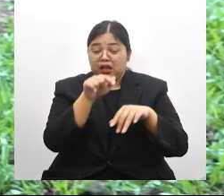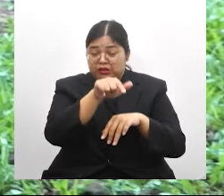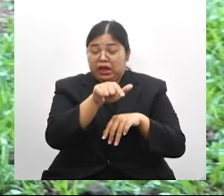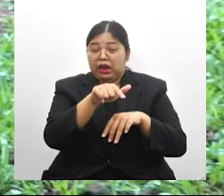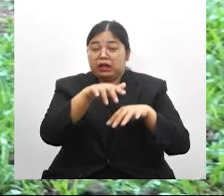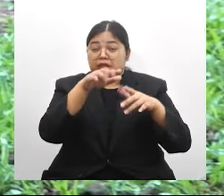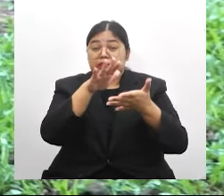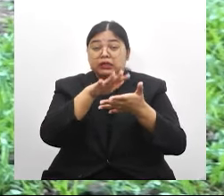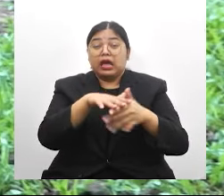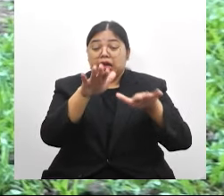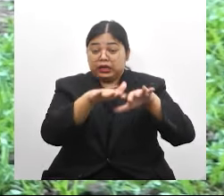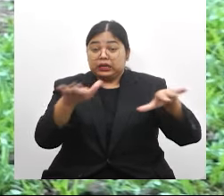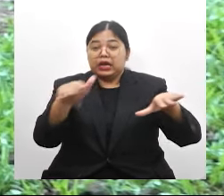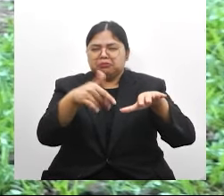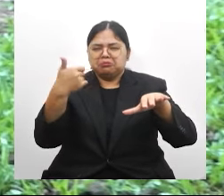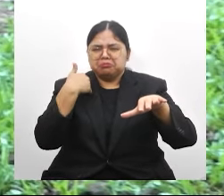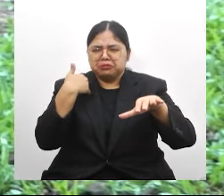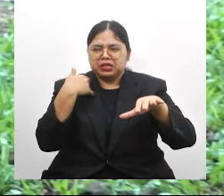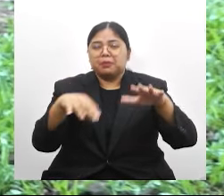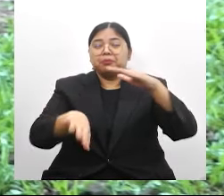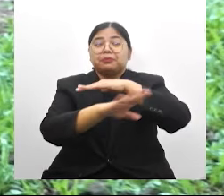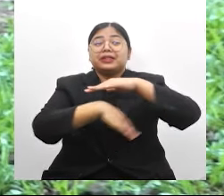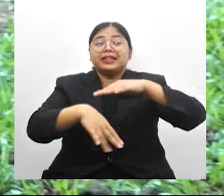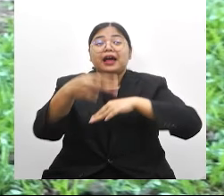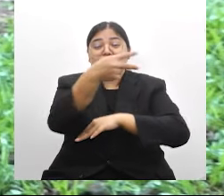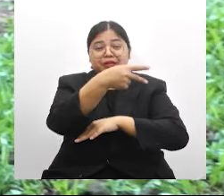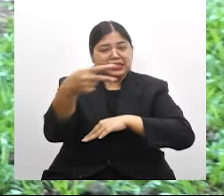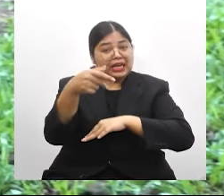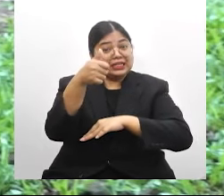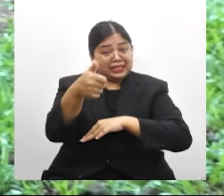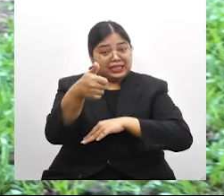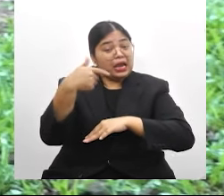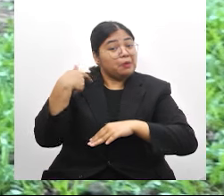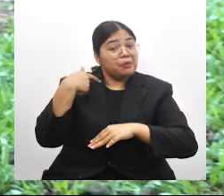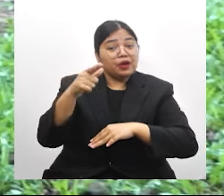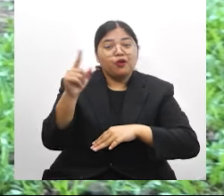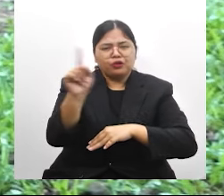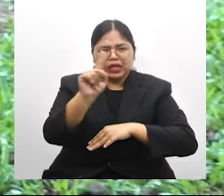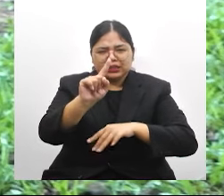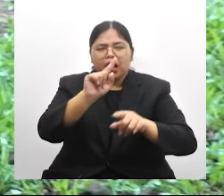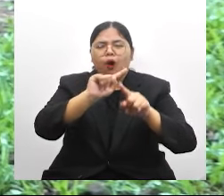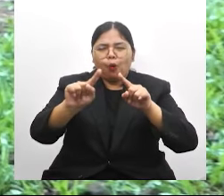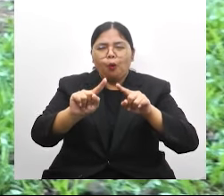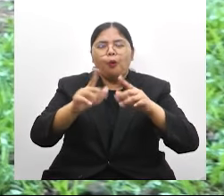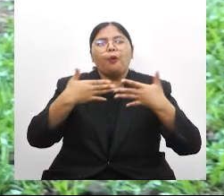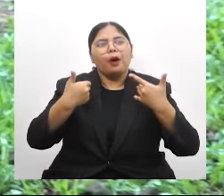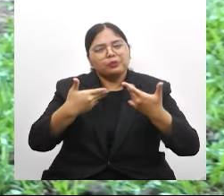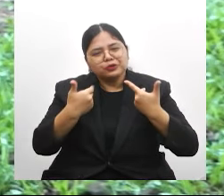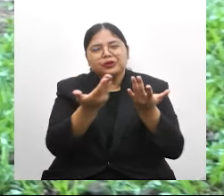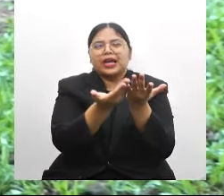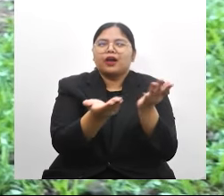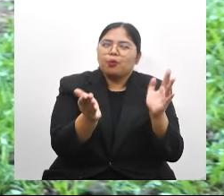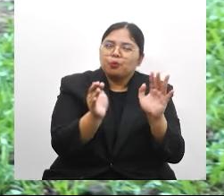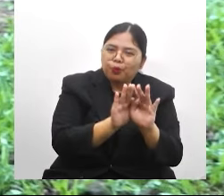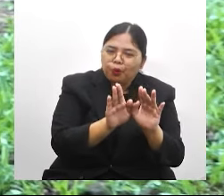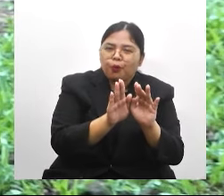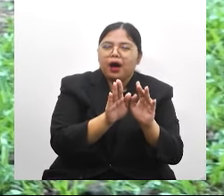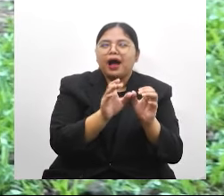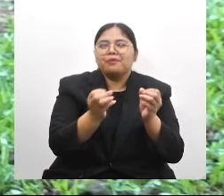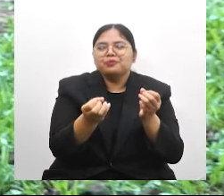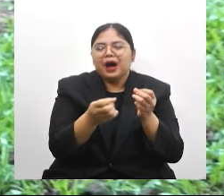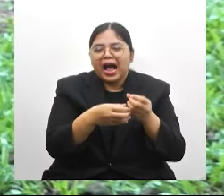ของภาษานะคะเขาจะต้องได้รับประโยชน์ได้รับความสุขนะคะในครอบครัวหรืออะไรต่างๆเนี่ยนะก็ส่งผลไปยังชุม